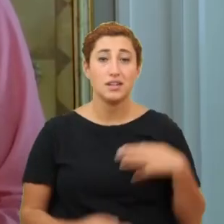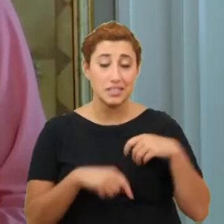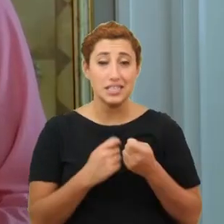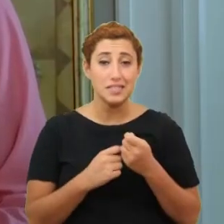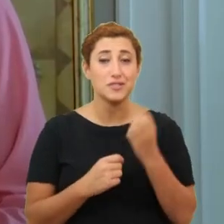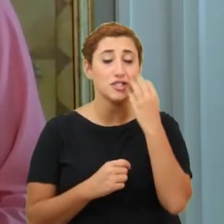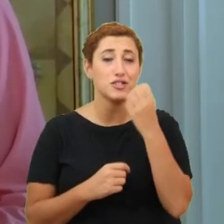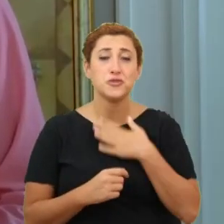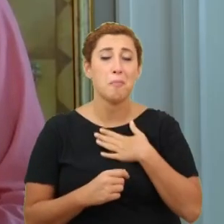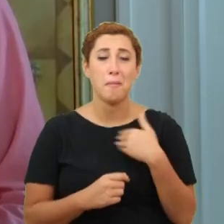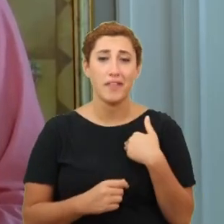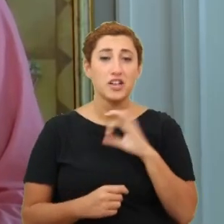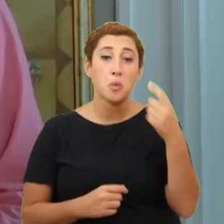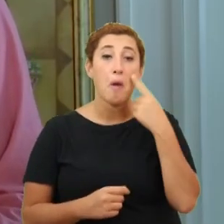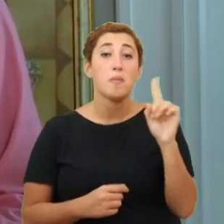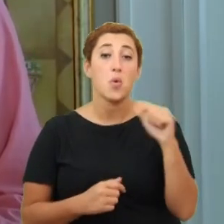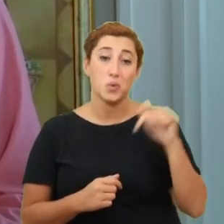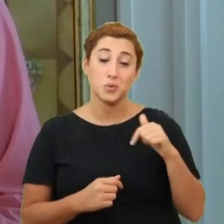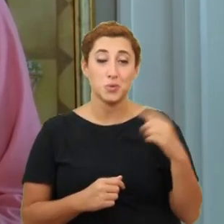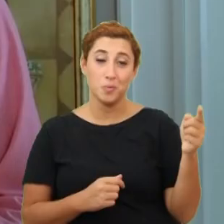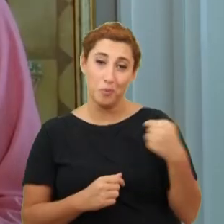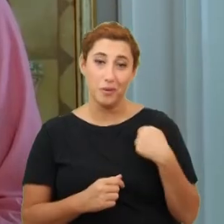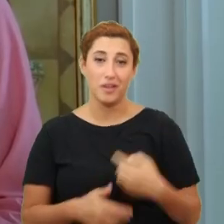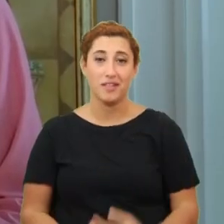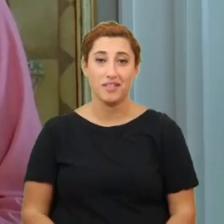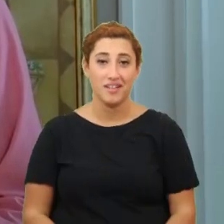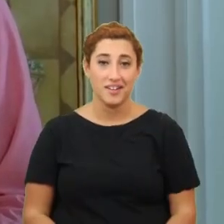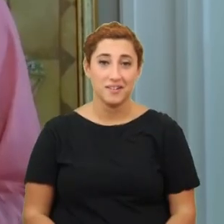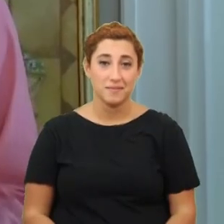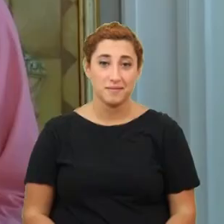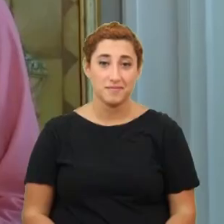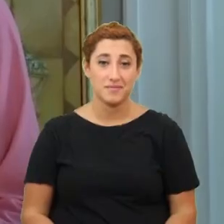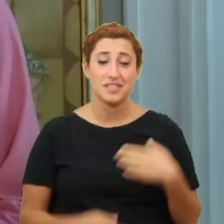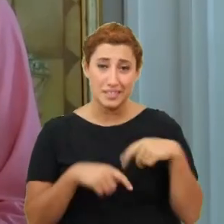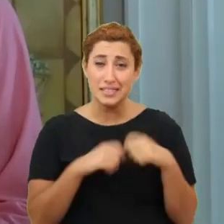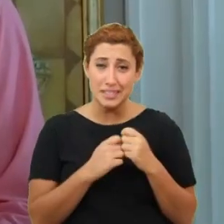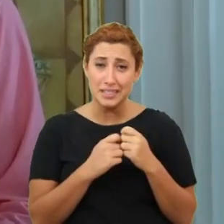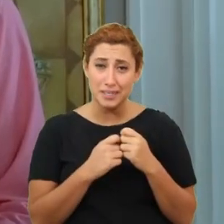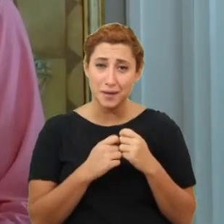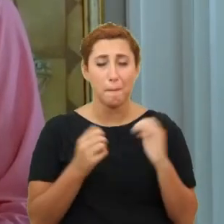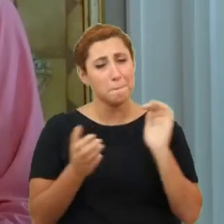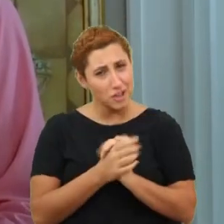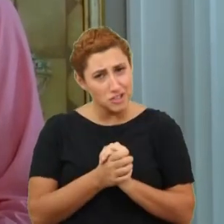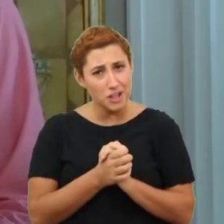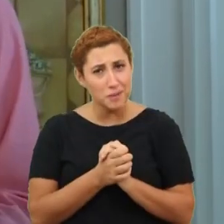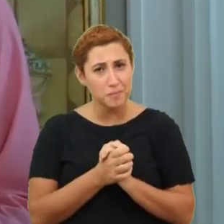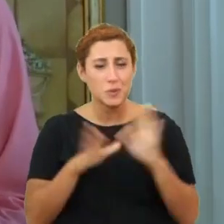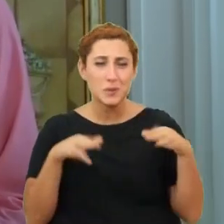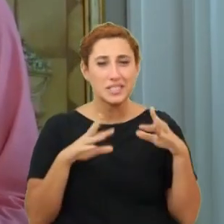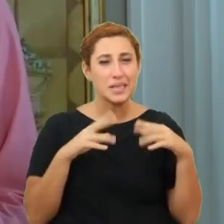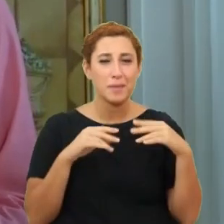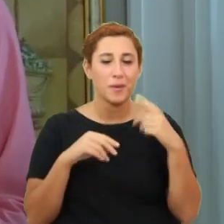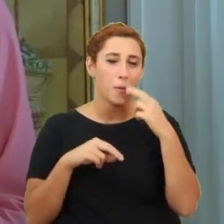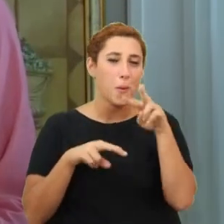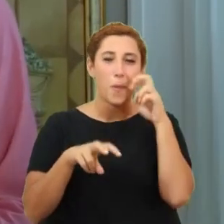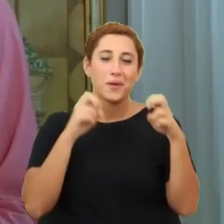Darıldın mı cicim bana, hiç bakmıyorsun bu yana. Darıldıysan barışalım, kumru